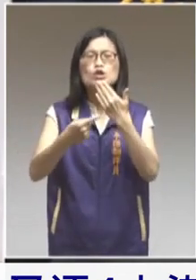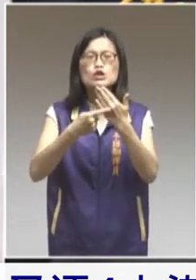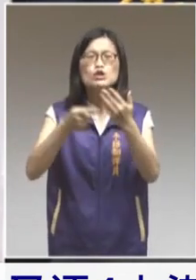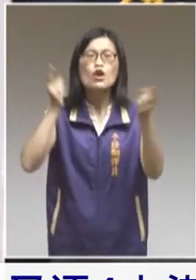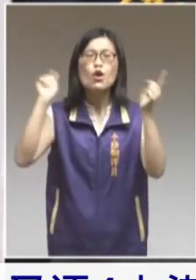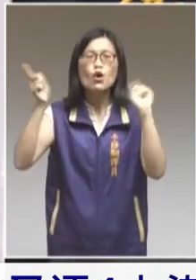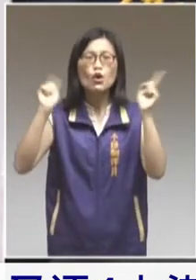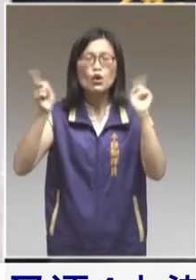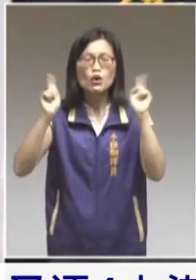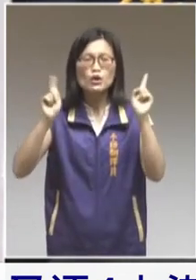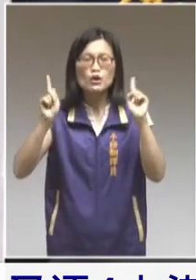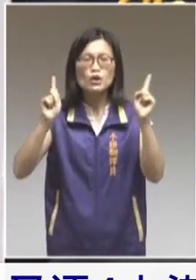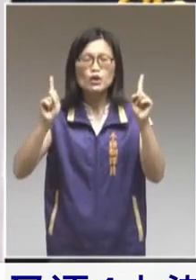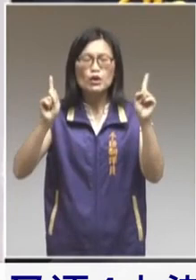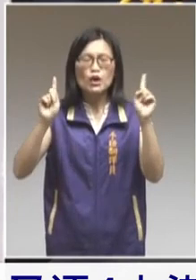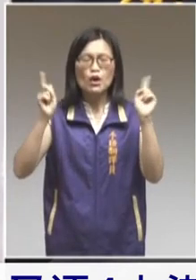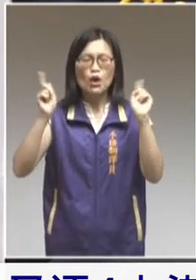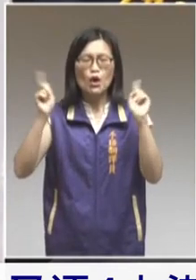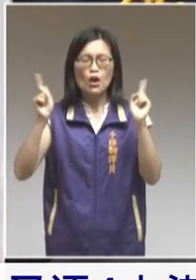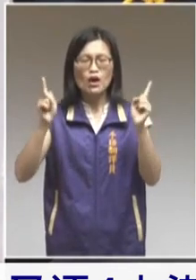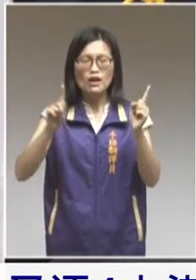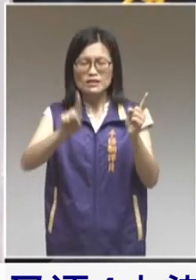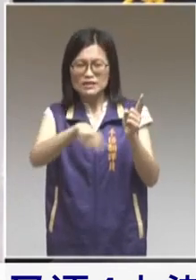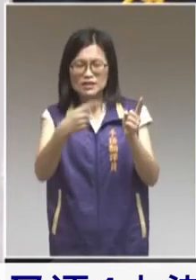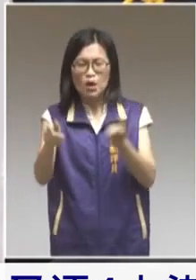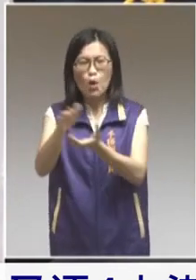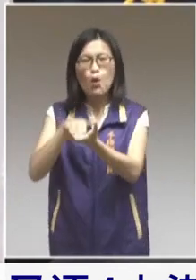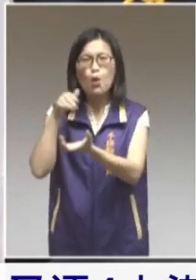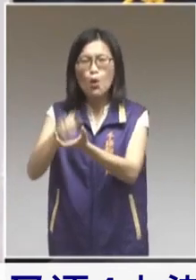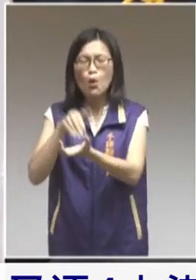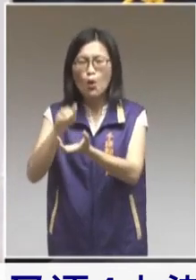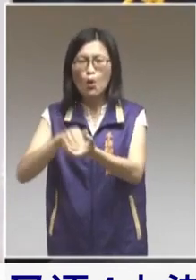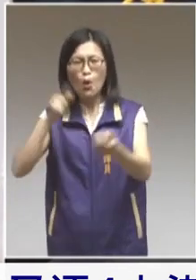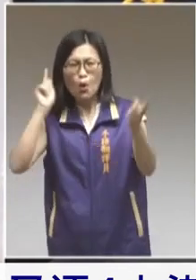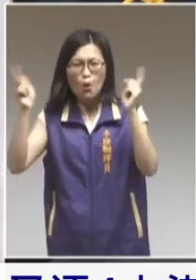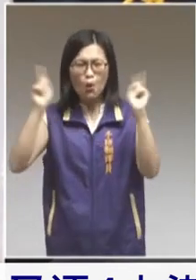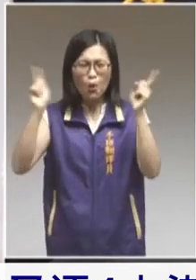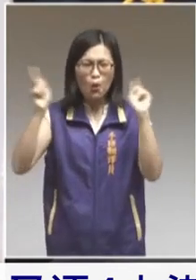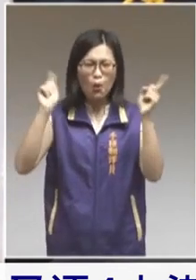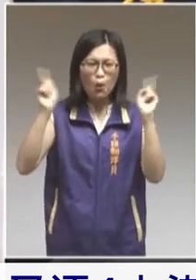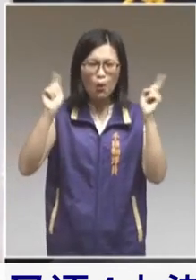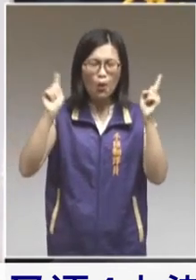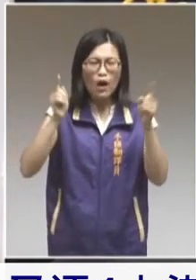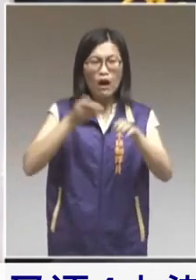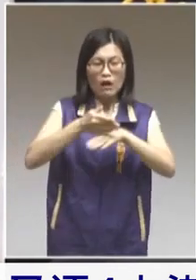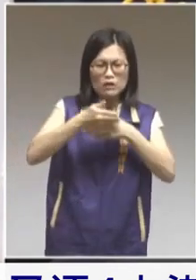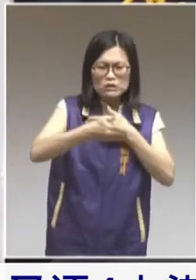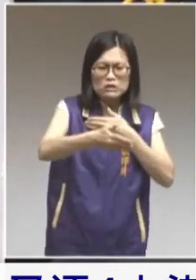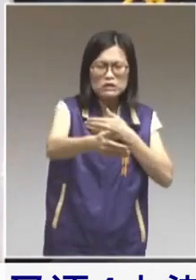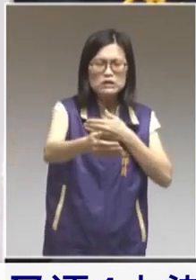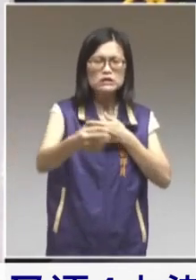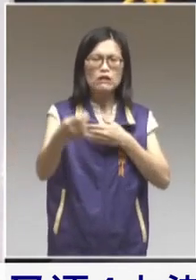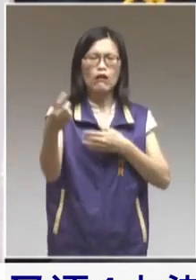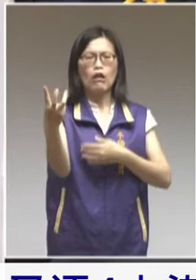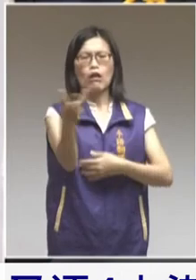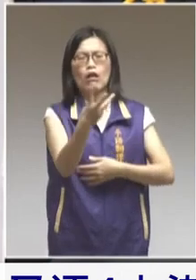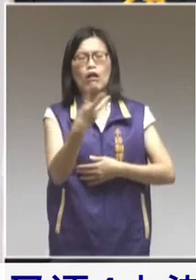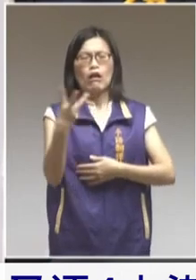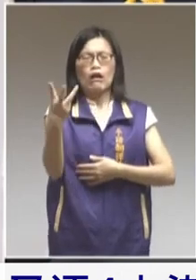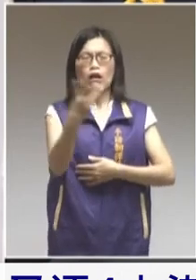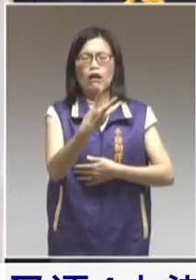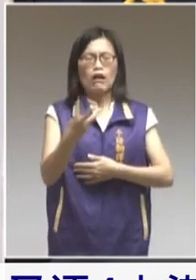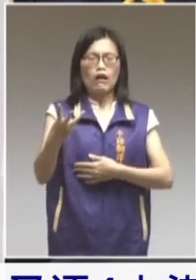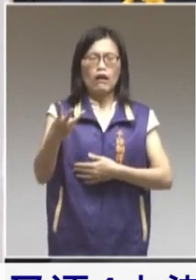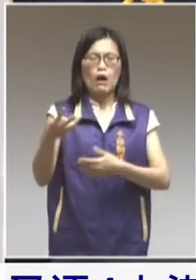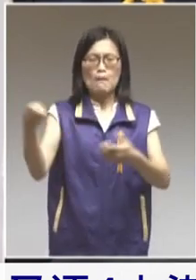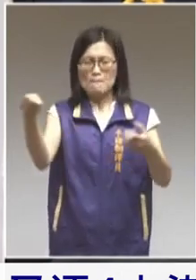然后呢，也接着玩扑克牌，好、哦，所以在这个过程里面，这三位大概就是因此这样子